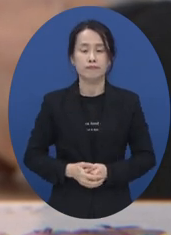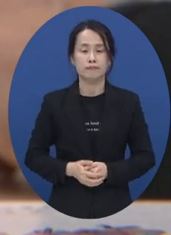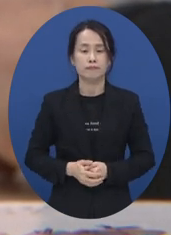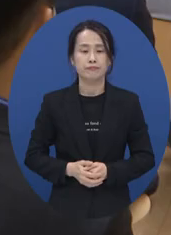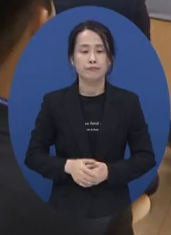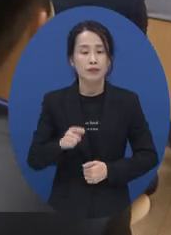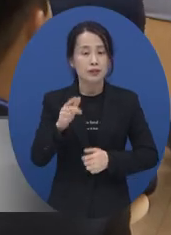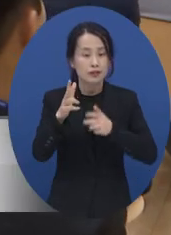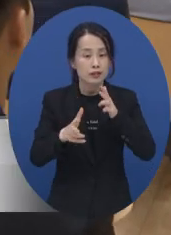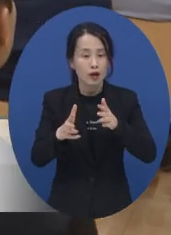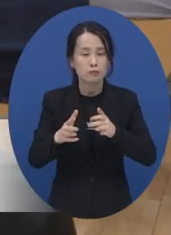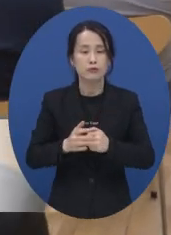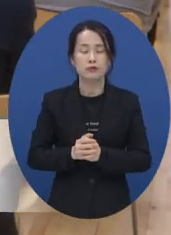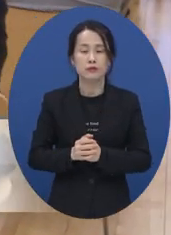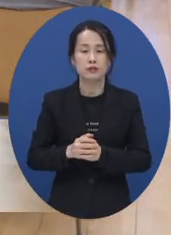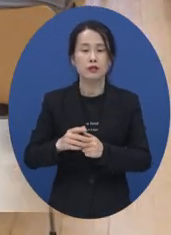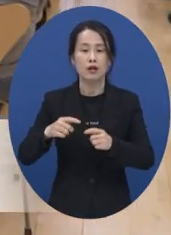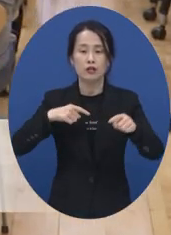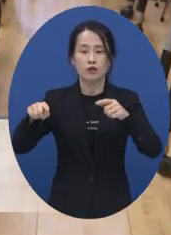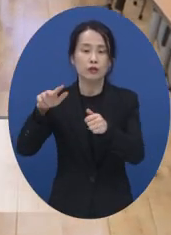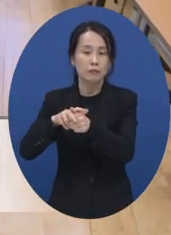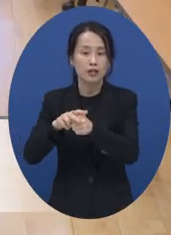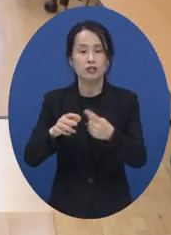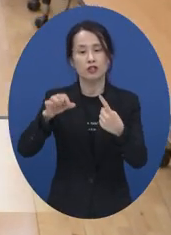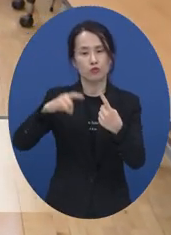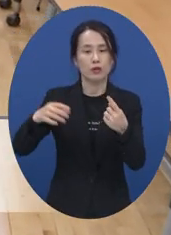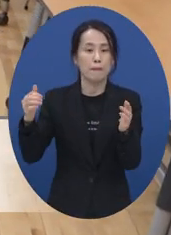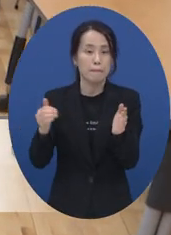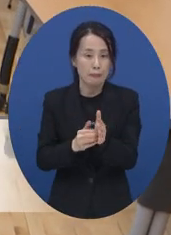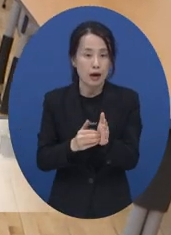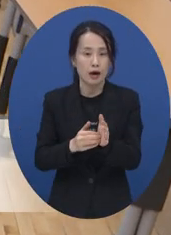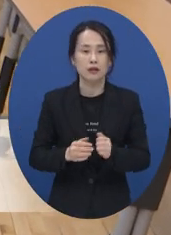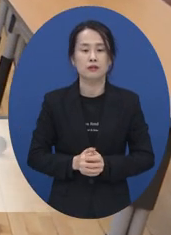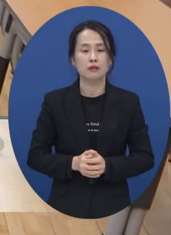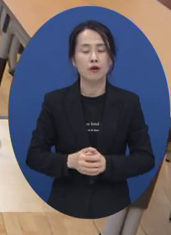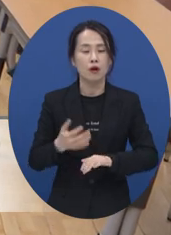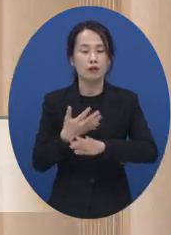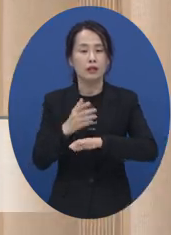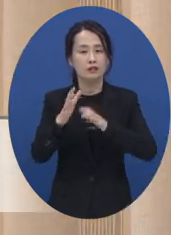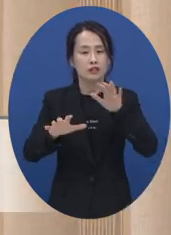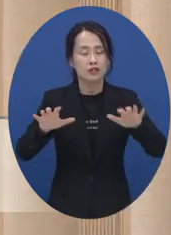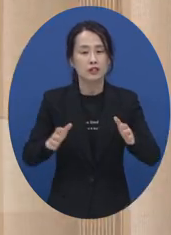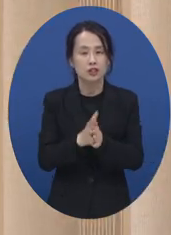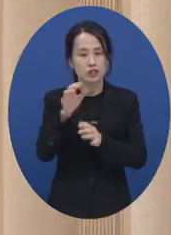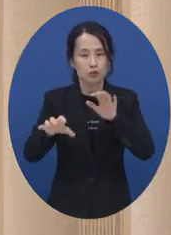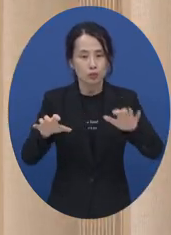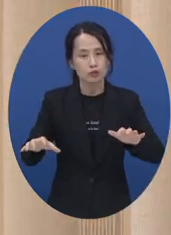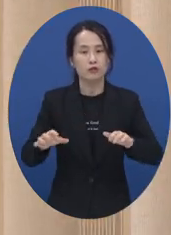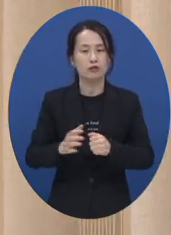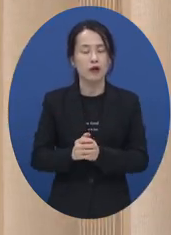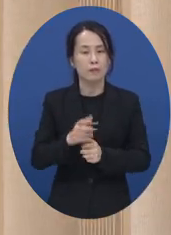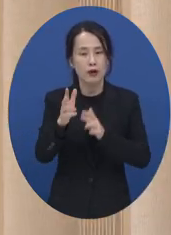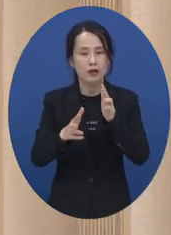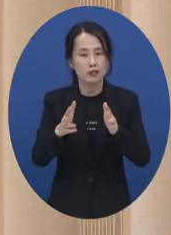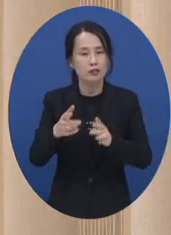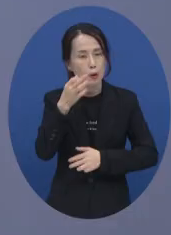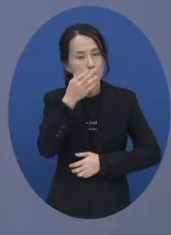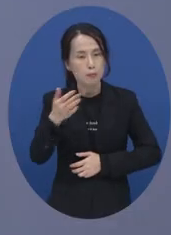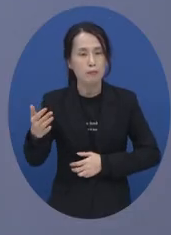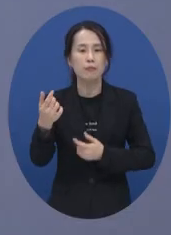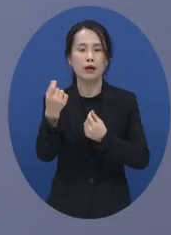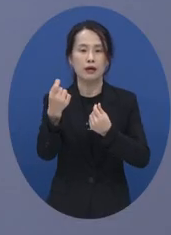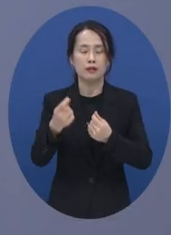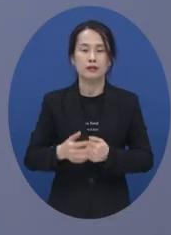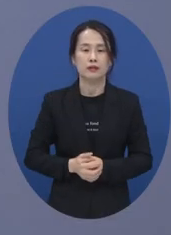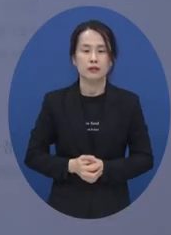사업입니다. 이 사업은 경기도형 정책 마켓에서 대상을 차지해 도내 다른 시군에서도 만나볼 수 있는 경기도 정책이